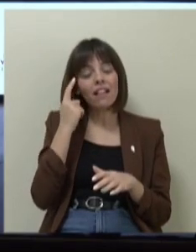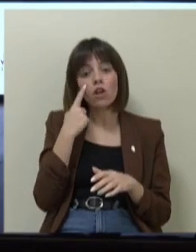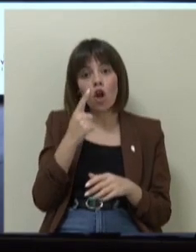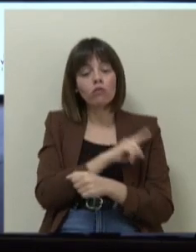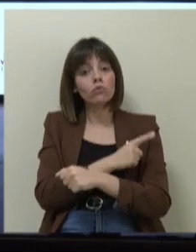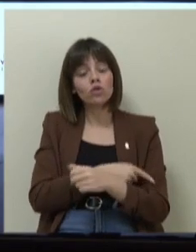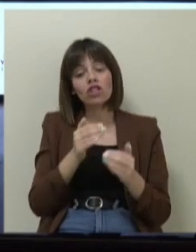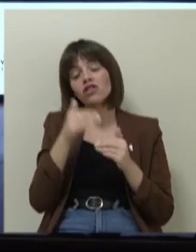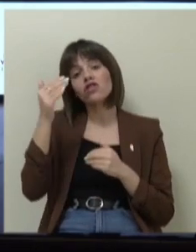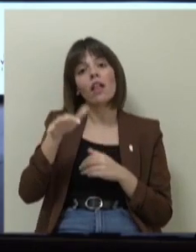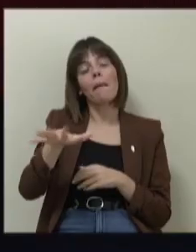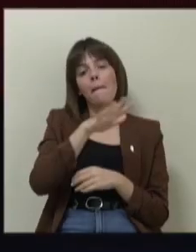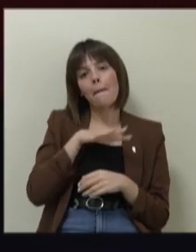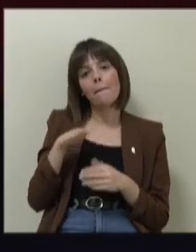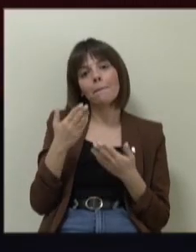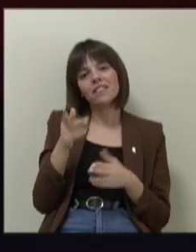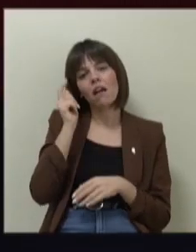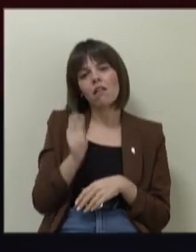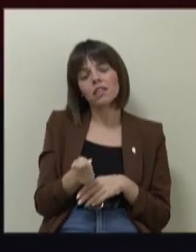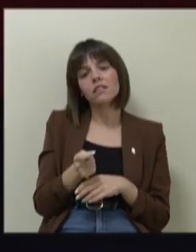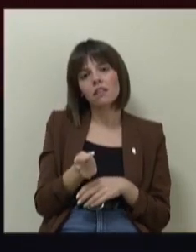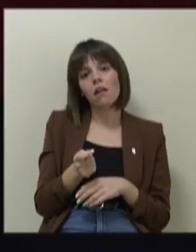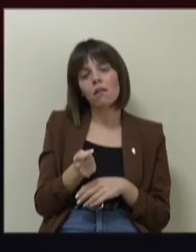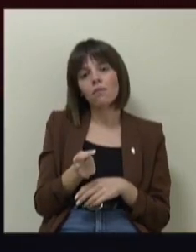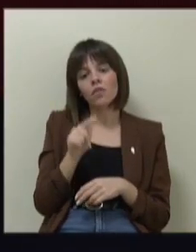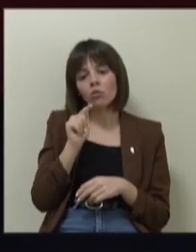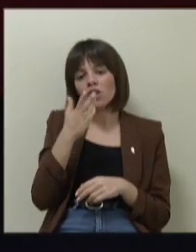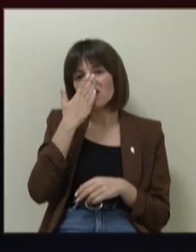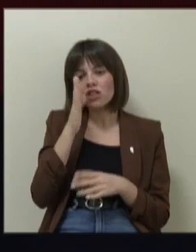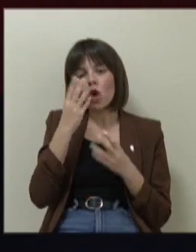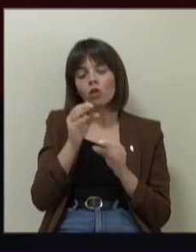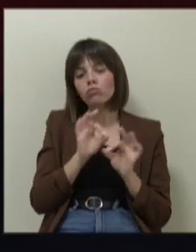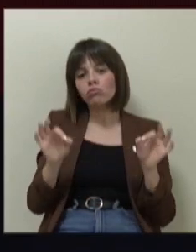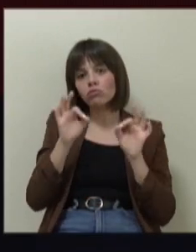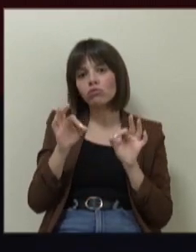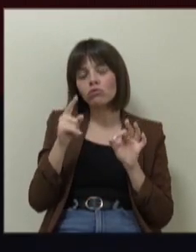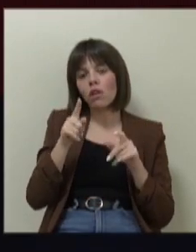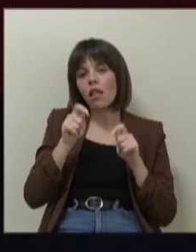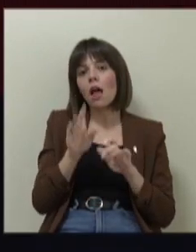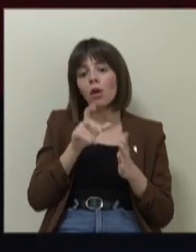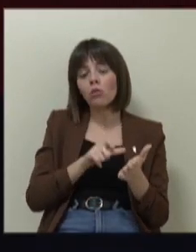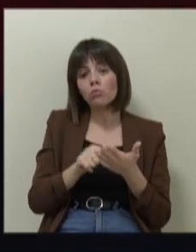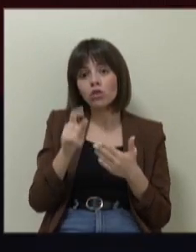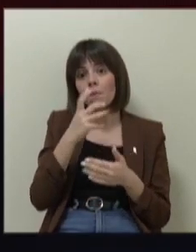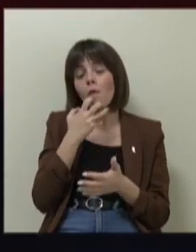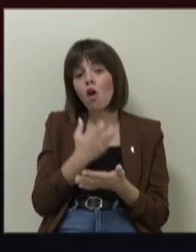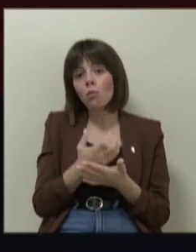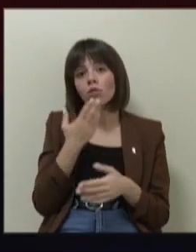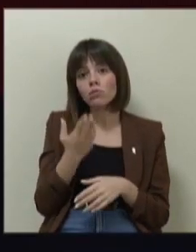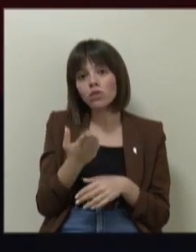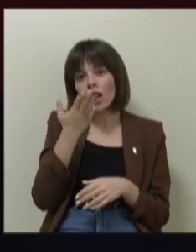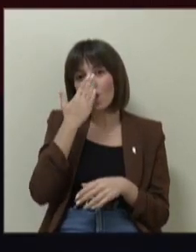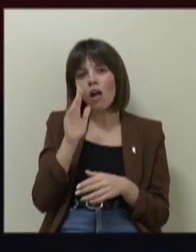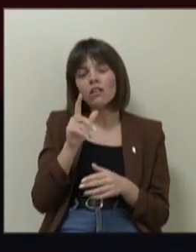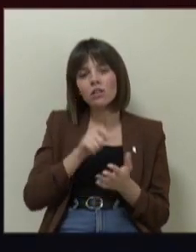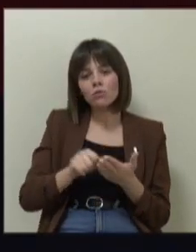odakları dışındaki hepimiz aslında bundan sadece olumsuz etkilenmekle kalmıyoruz. Bütün bir ömrümüzü